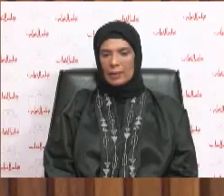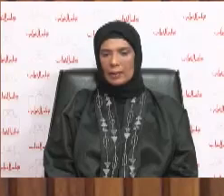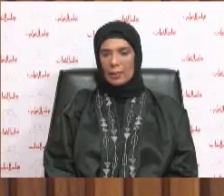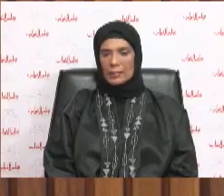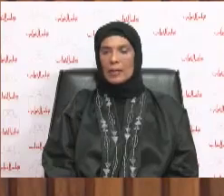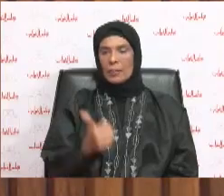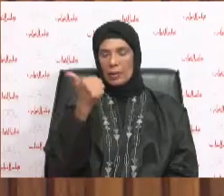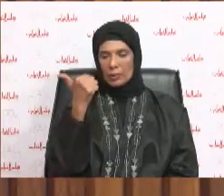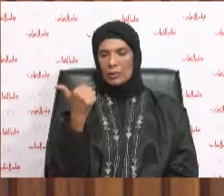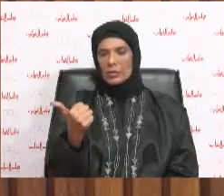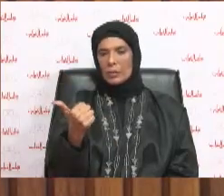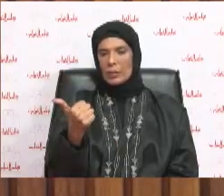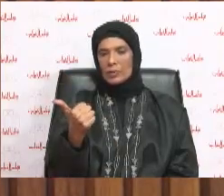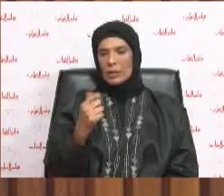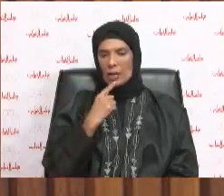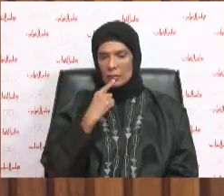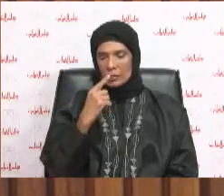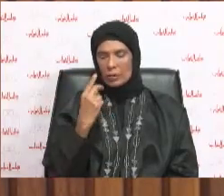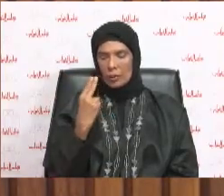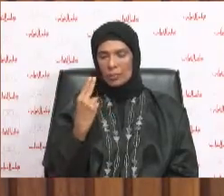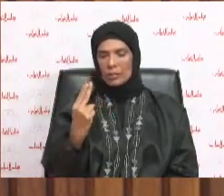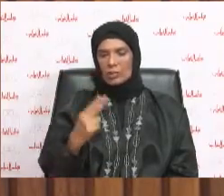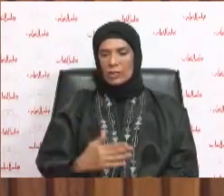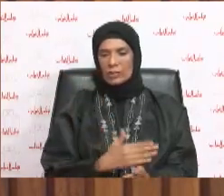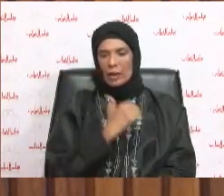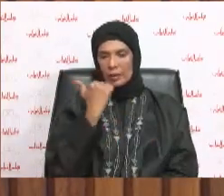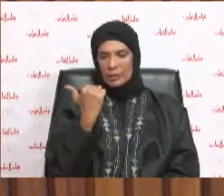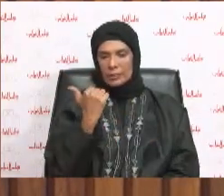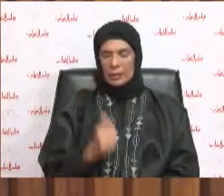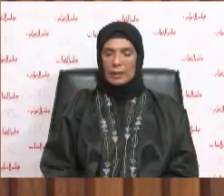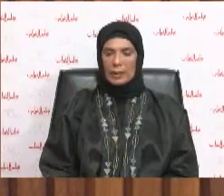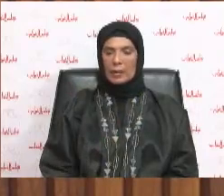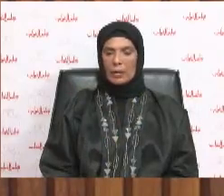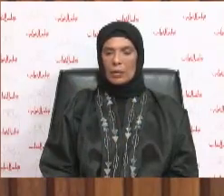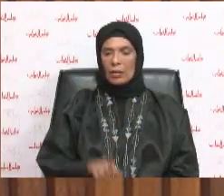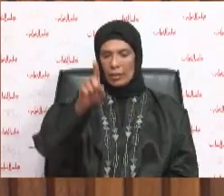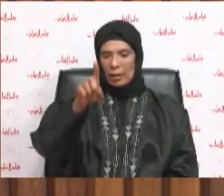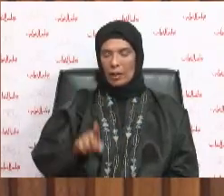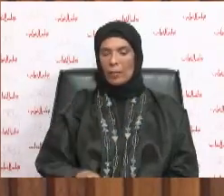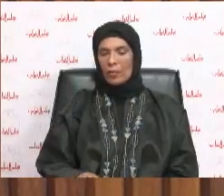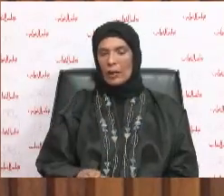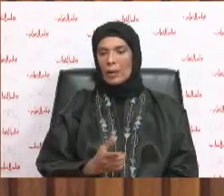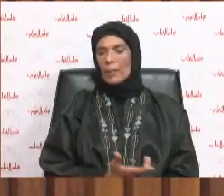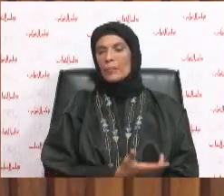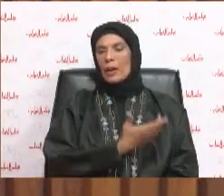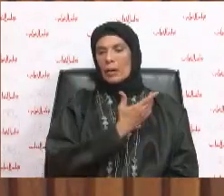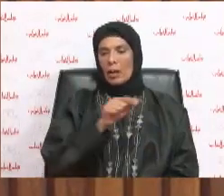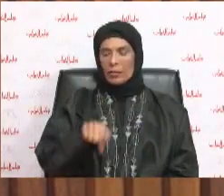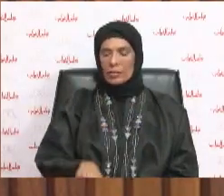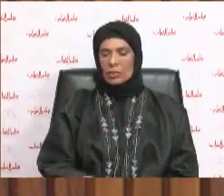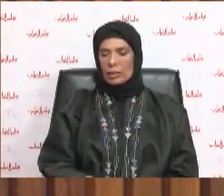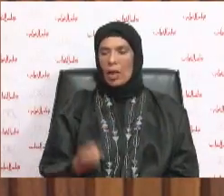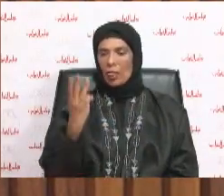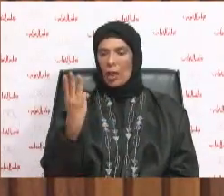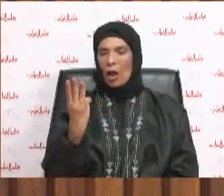العادية السادسة من دور الانعقاد السنوي العادي الثاني من الفصل التشريع السادس لهذا اليوم الثلاثاء الموافق 7 نوفمبر